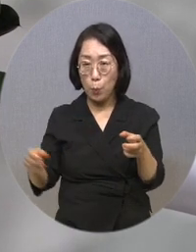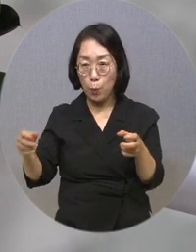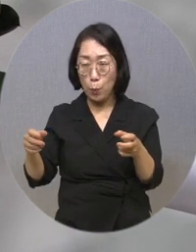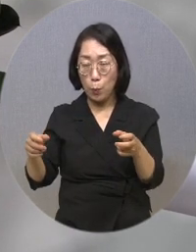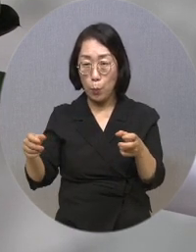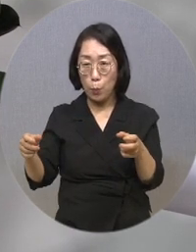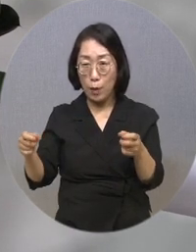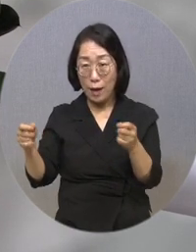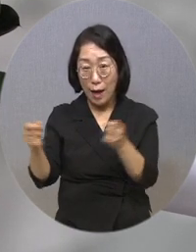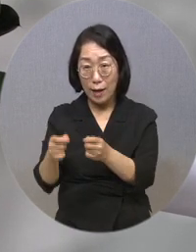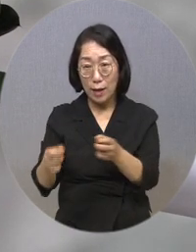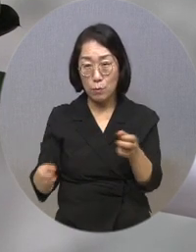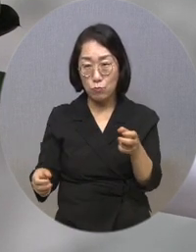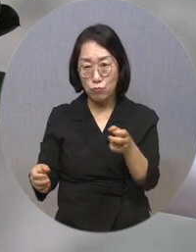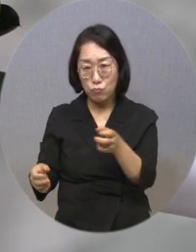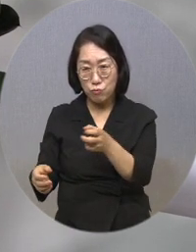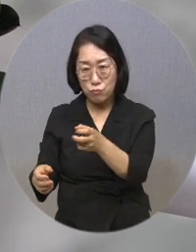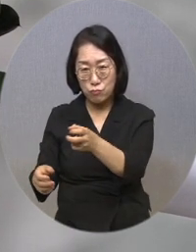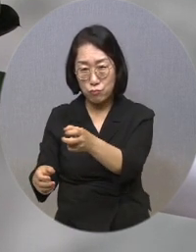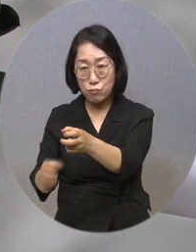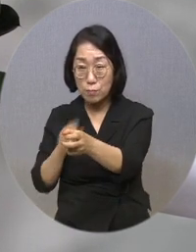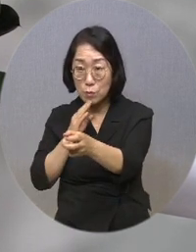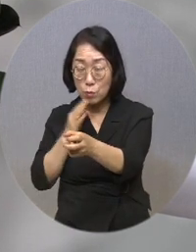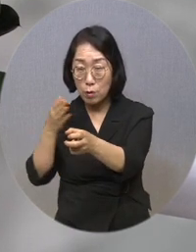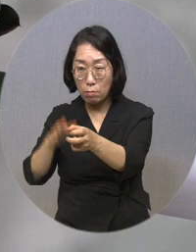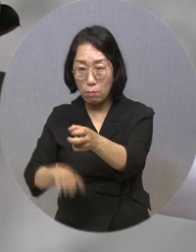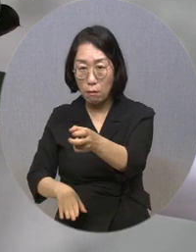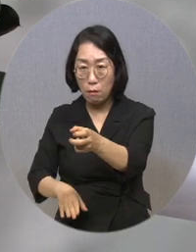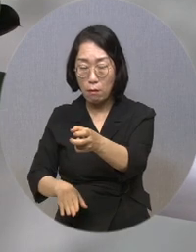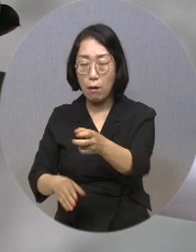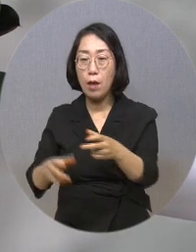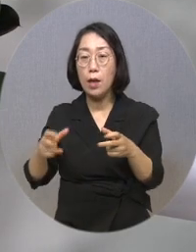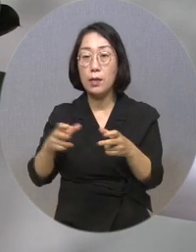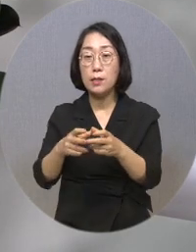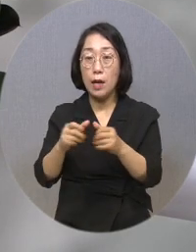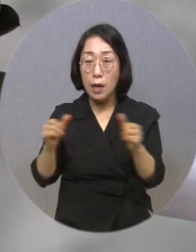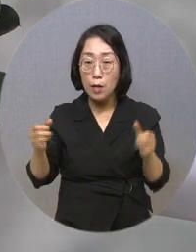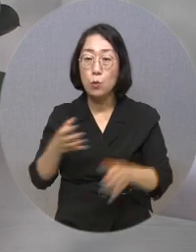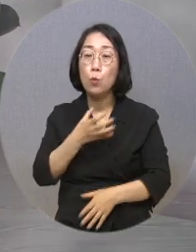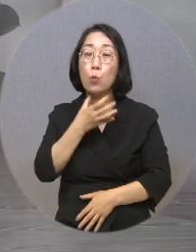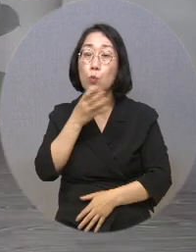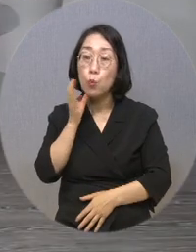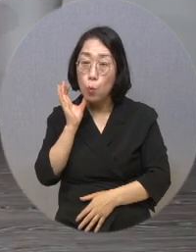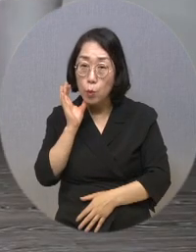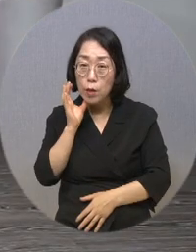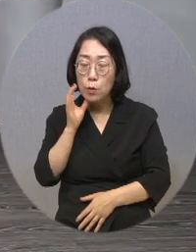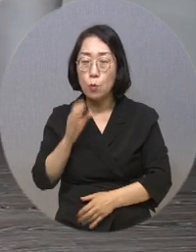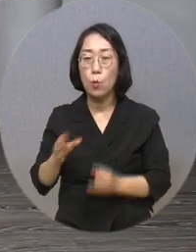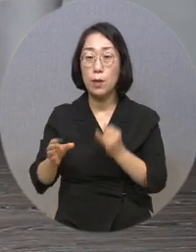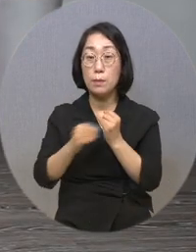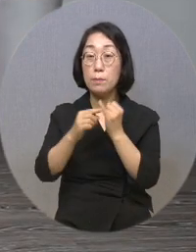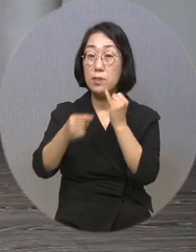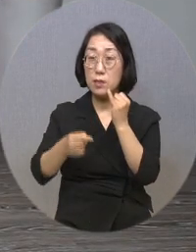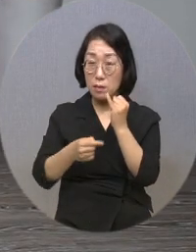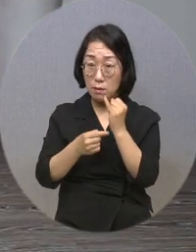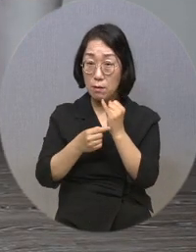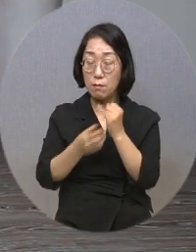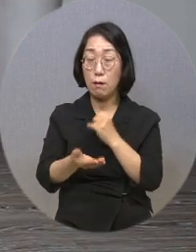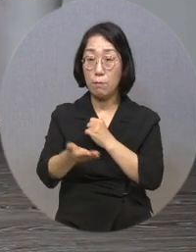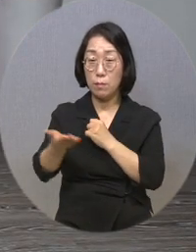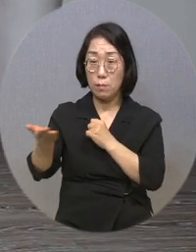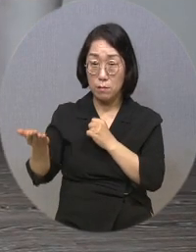그렇지 않습니다. 그럼 결국은 예를 들면 장애인뿐만 아니라 노약자 같은 경우나 임신부 같은 경우는